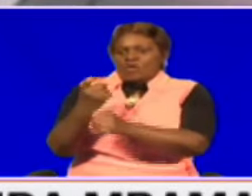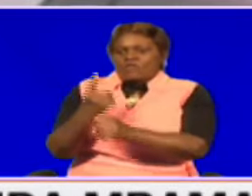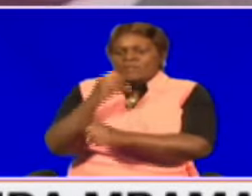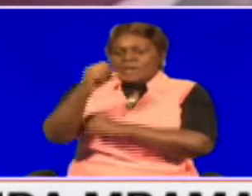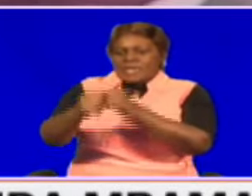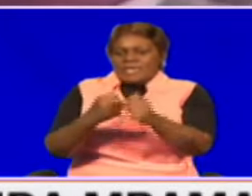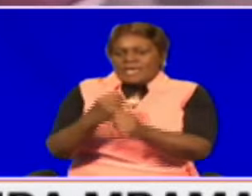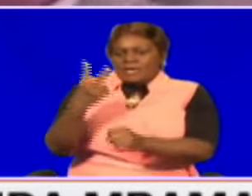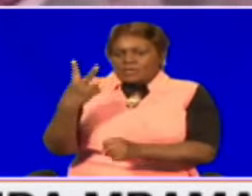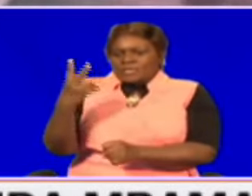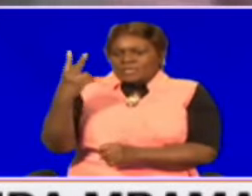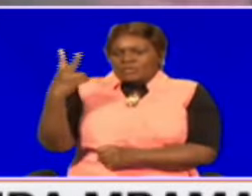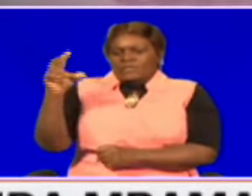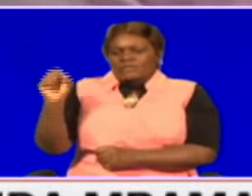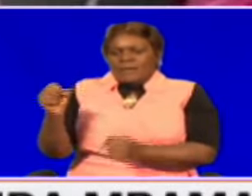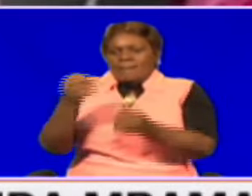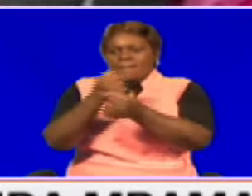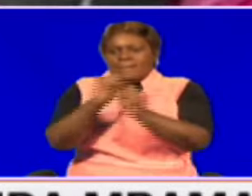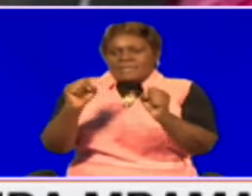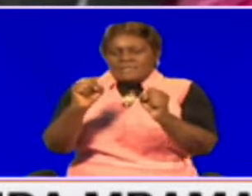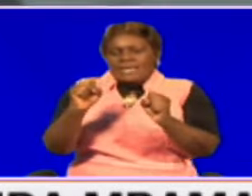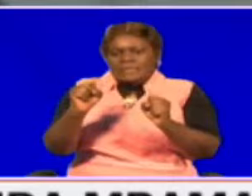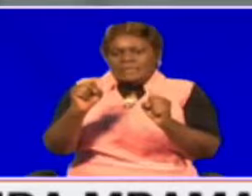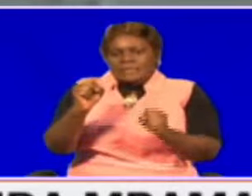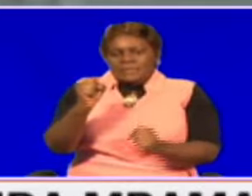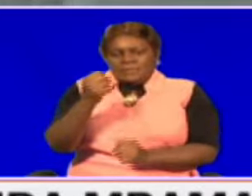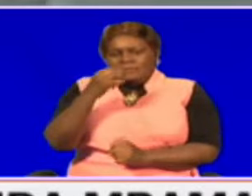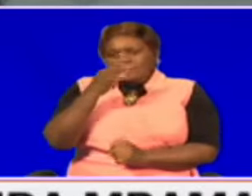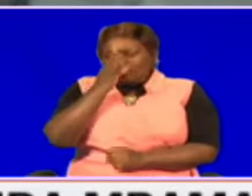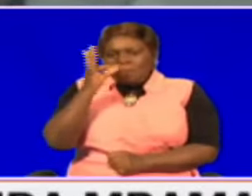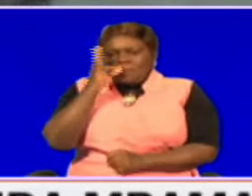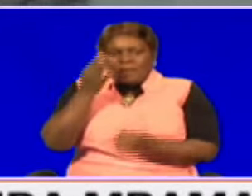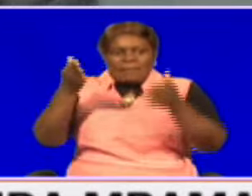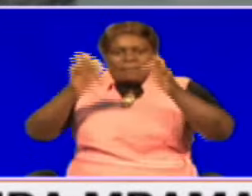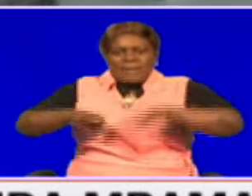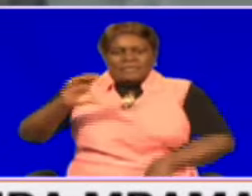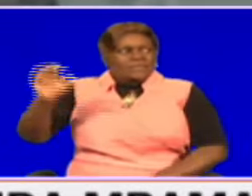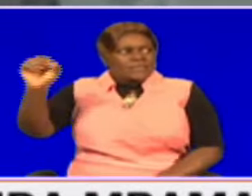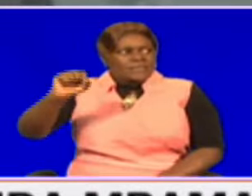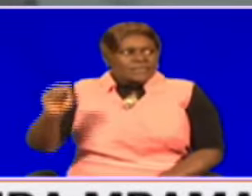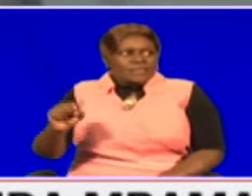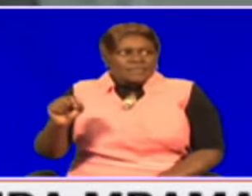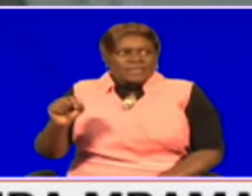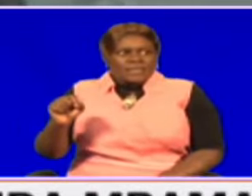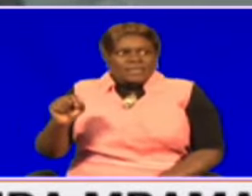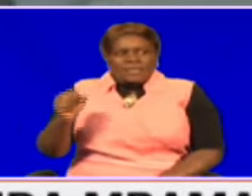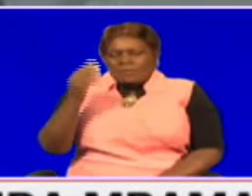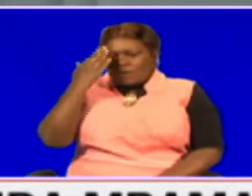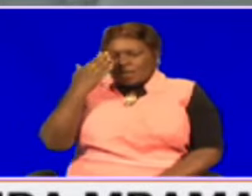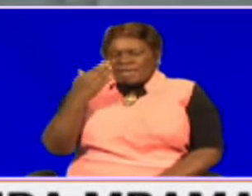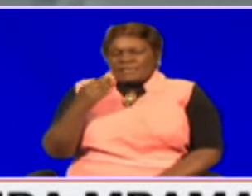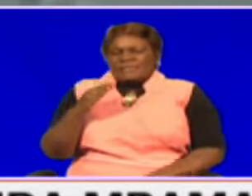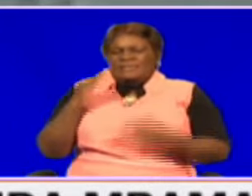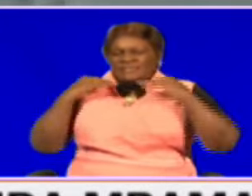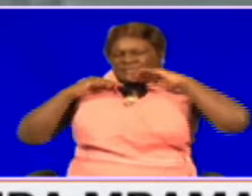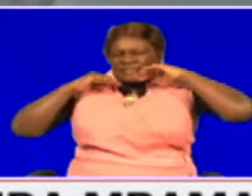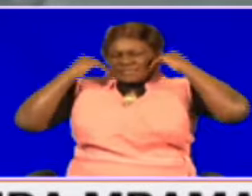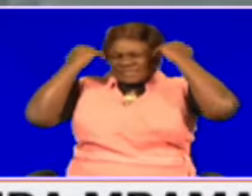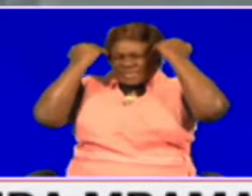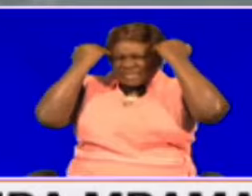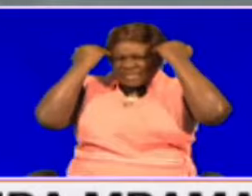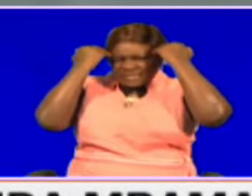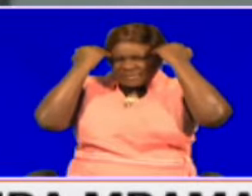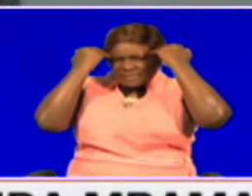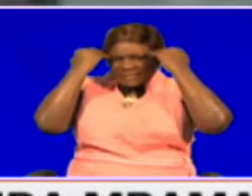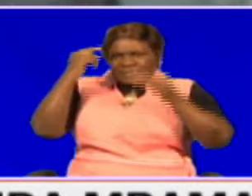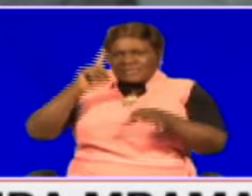mwaka 2005, Rais Mwai Kibaki alivunja baraza lake la mawaziri kufuatia fedheha ya kushindwa